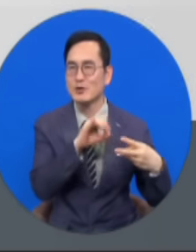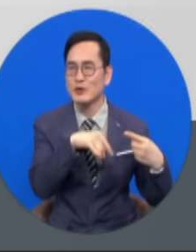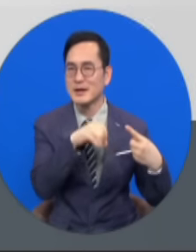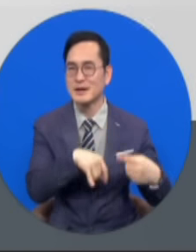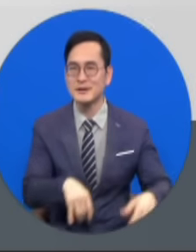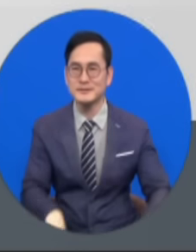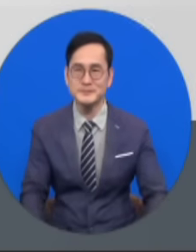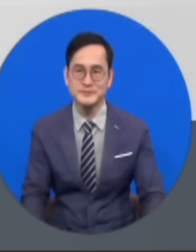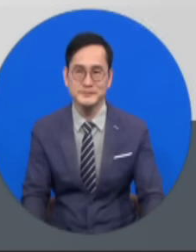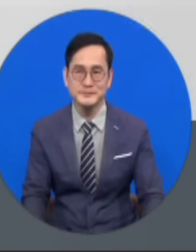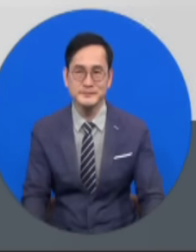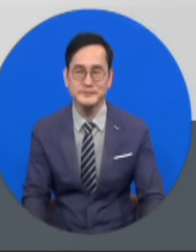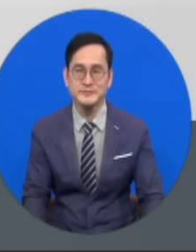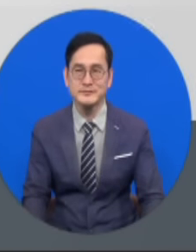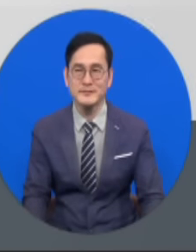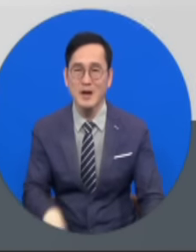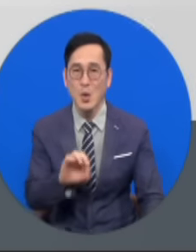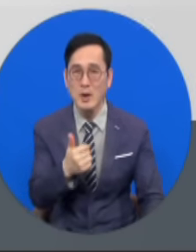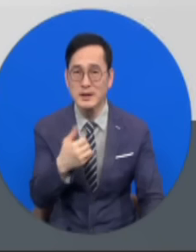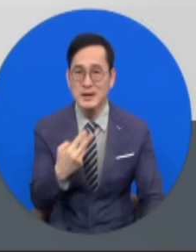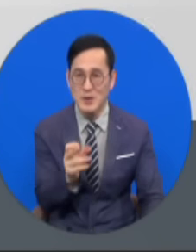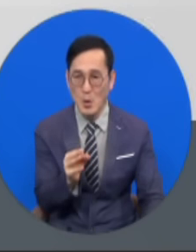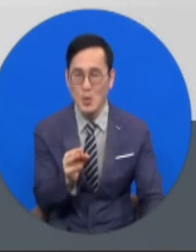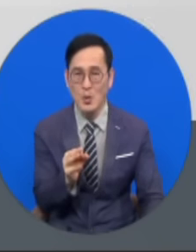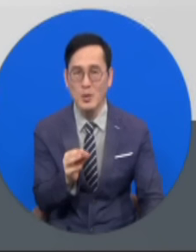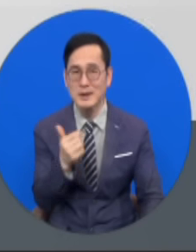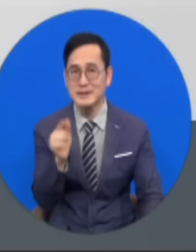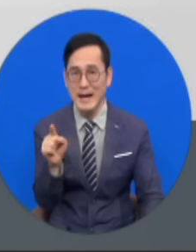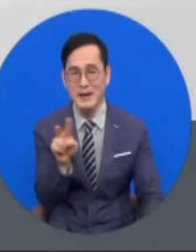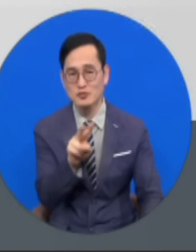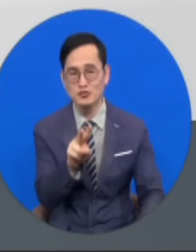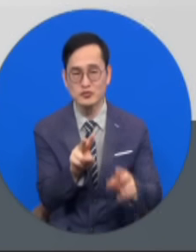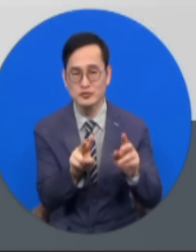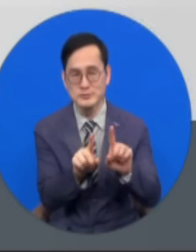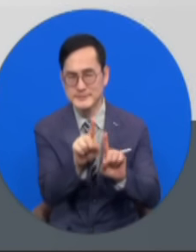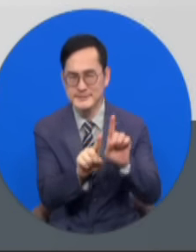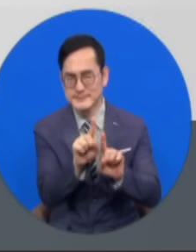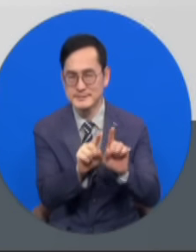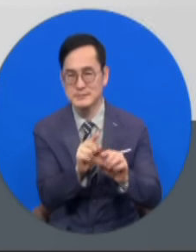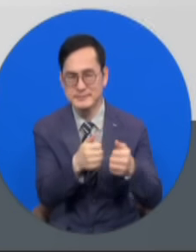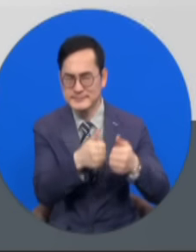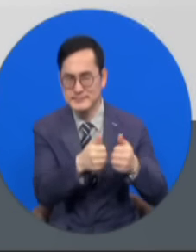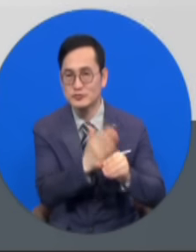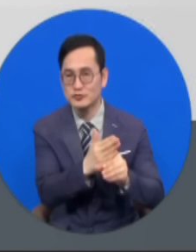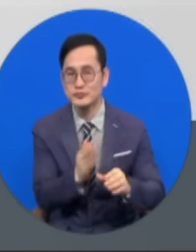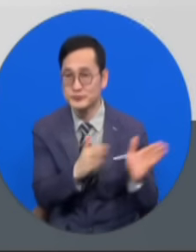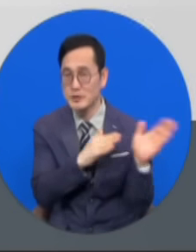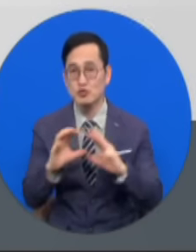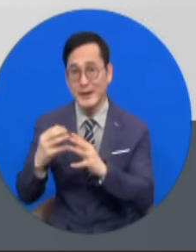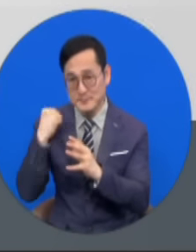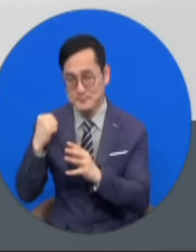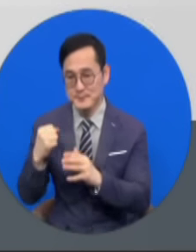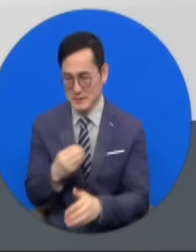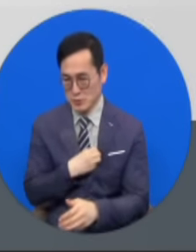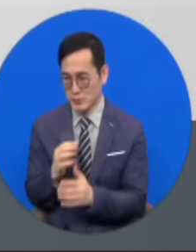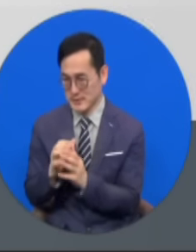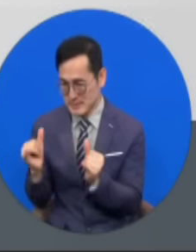후보는 각축전을 버리고 있습니다 이른 2위 경쟁이 뜨겁습니다 자 그런가 하면 이번에 국민의 힘 지지층을 상대로 한 여론 도사